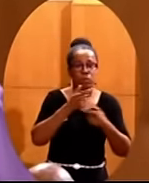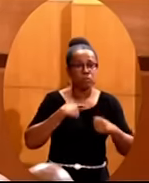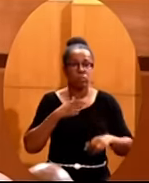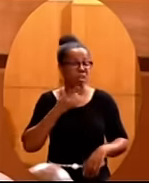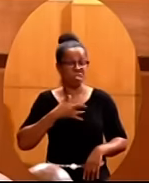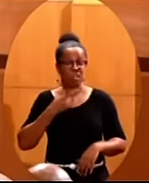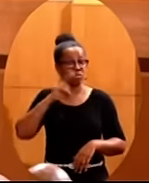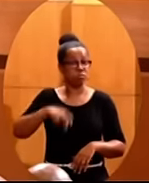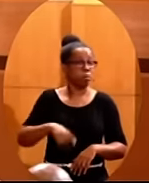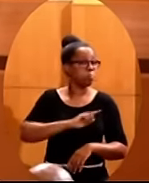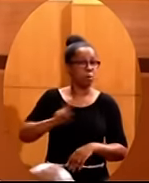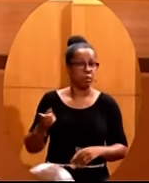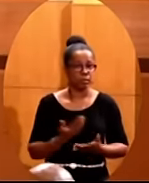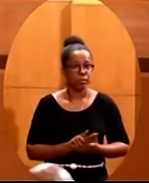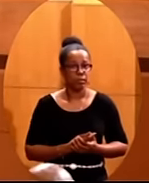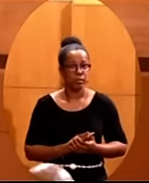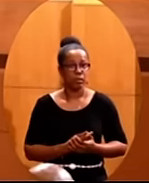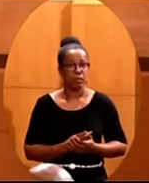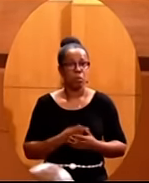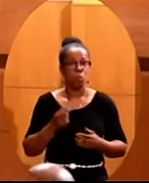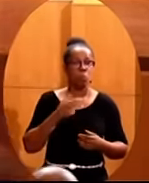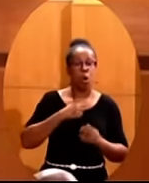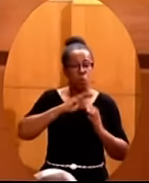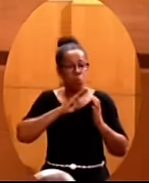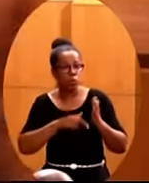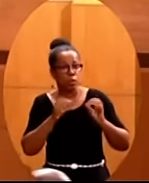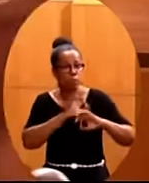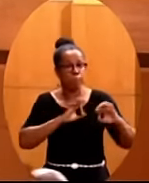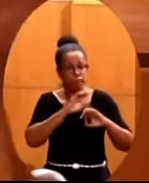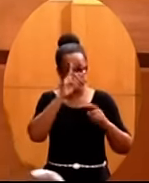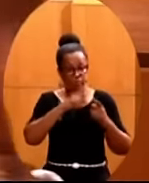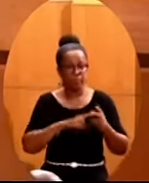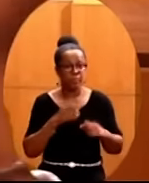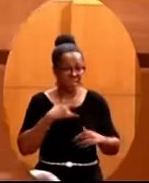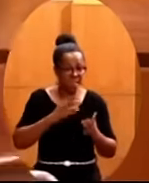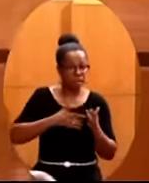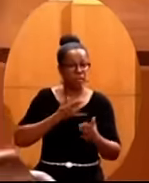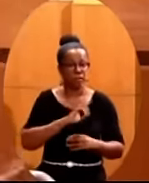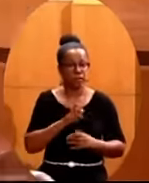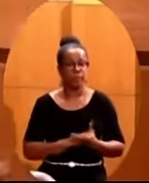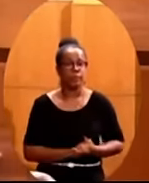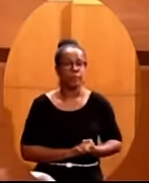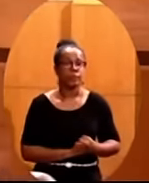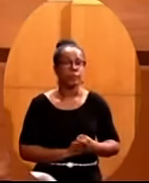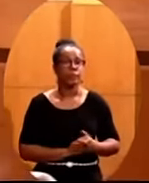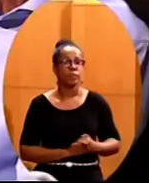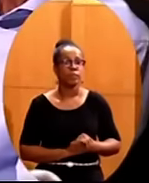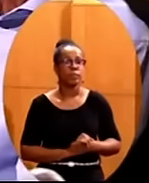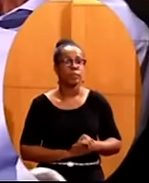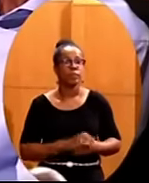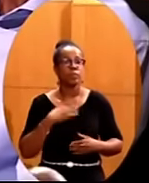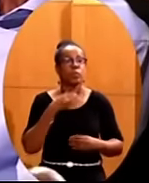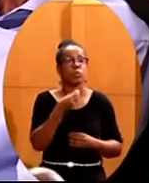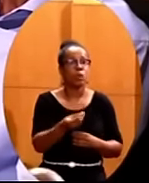ça ne m'intéresse pas je n'ai pas le contrat qui doit nous li afin que ça